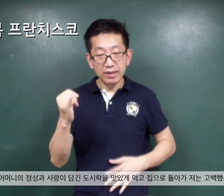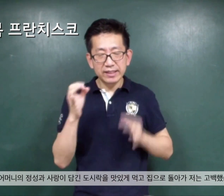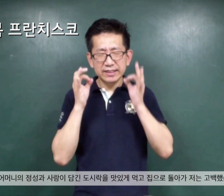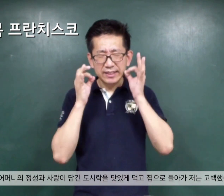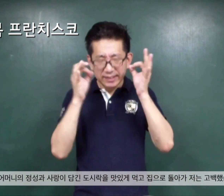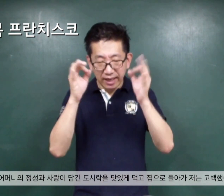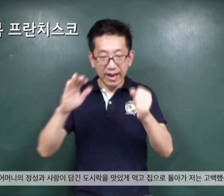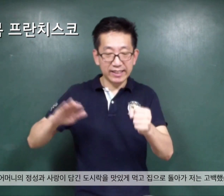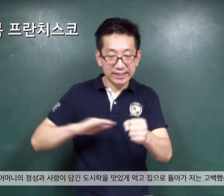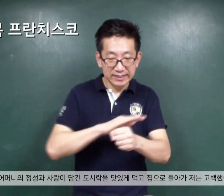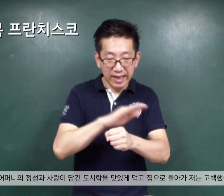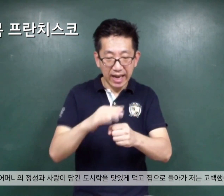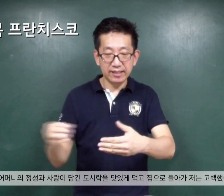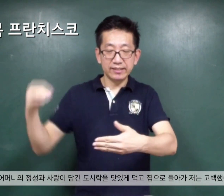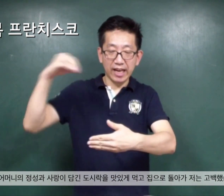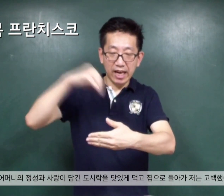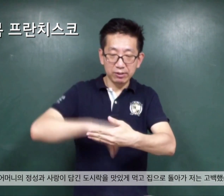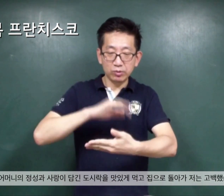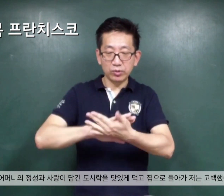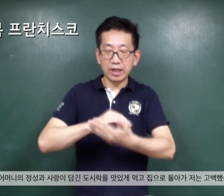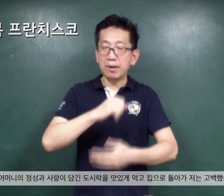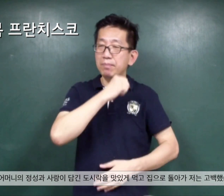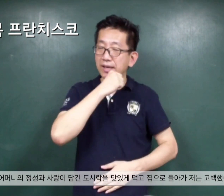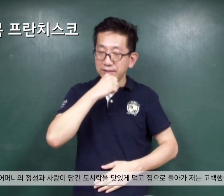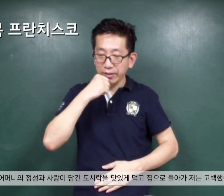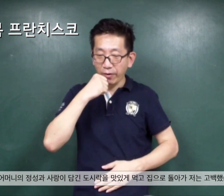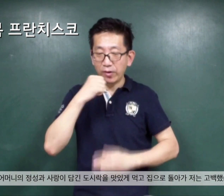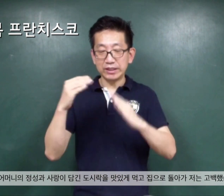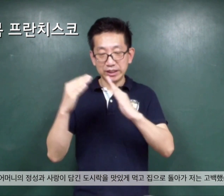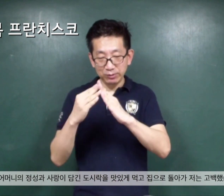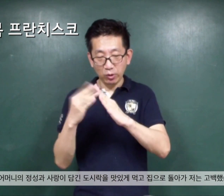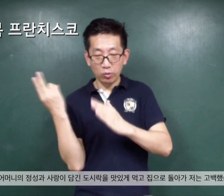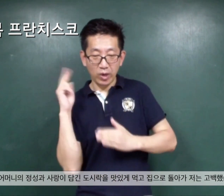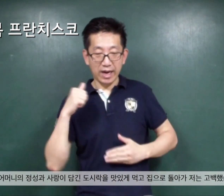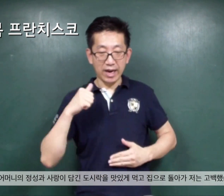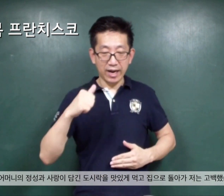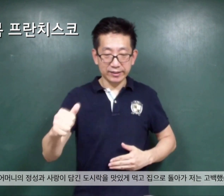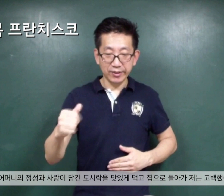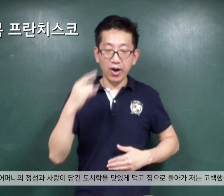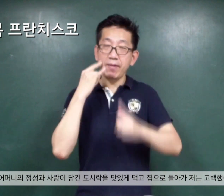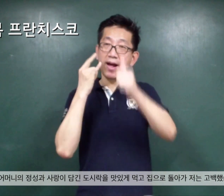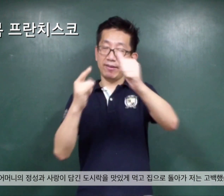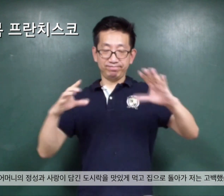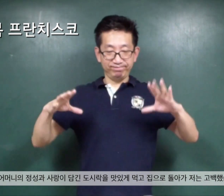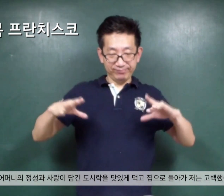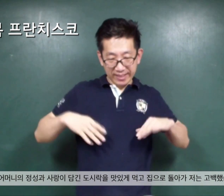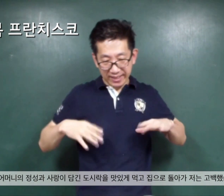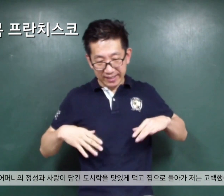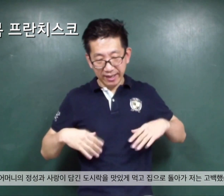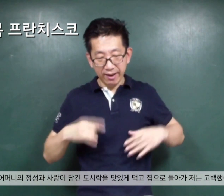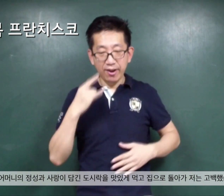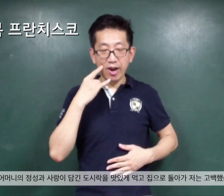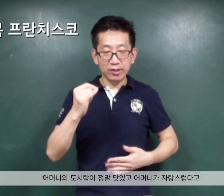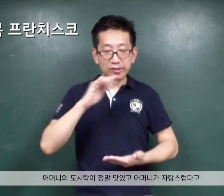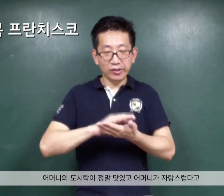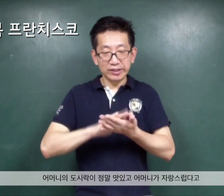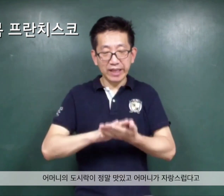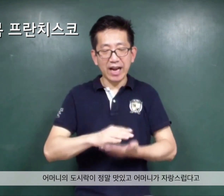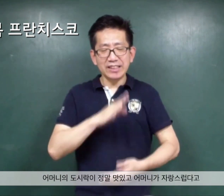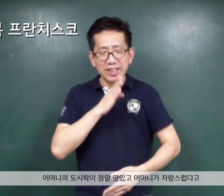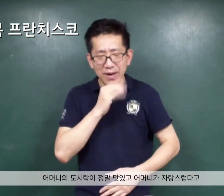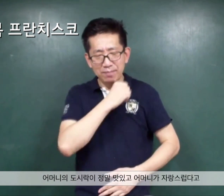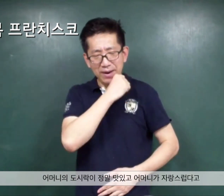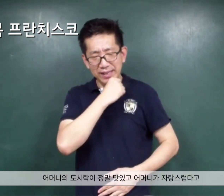않으셨습니다. 어머니의 정성과 사랑이 담긴 도시락을 맛있게 먹고 저는 고백했습니다. 어머니의